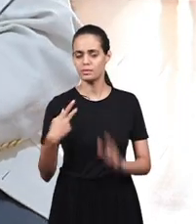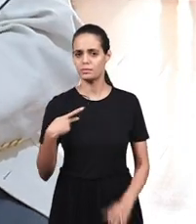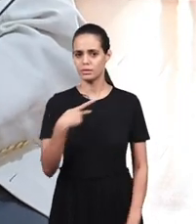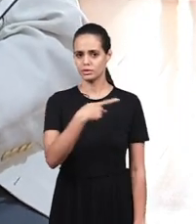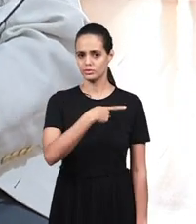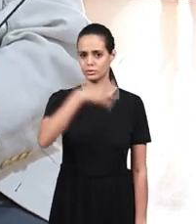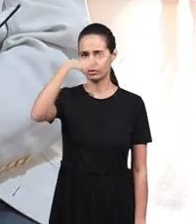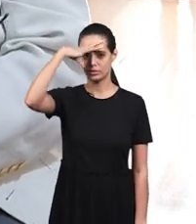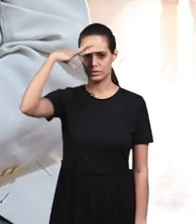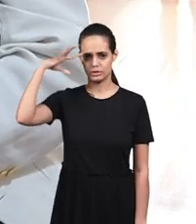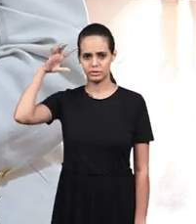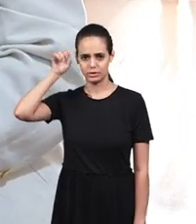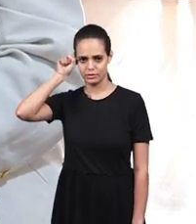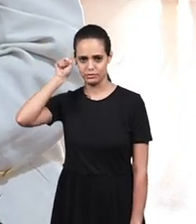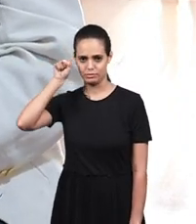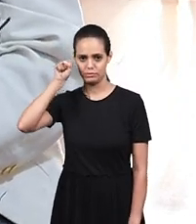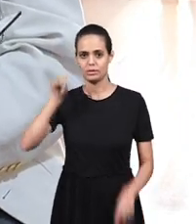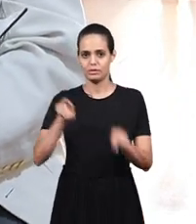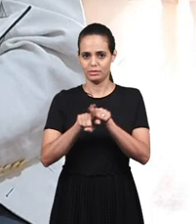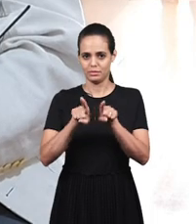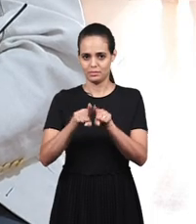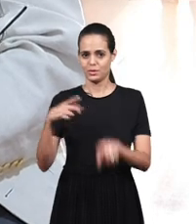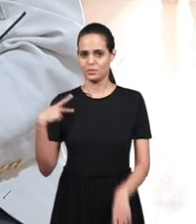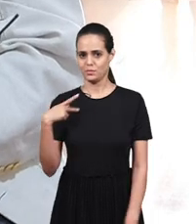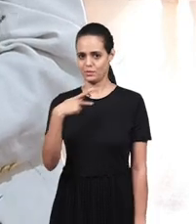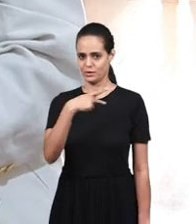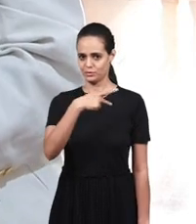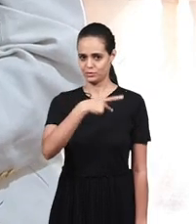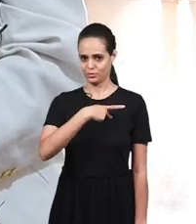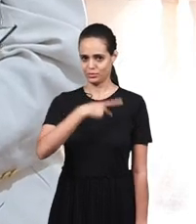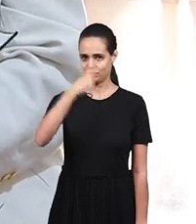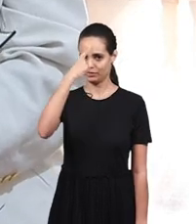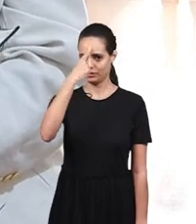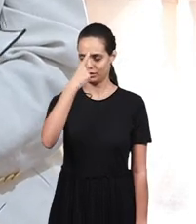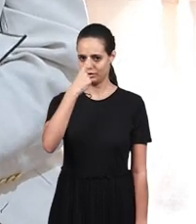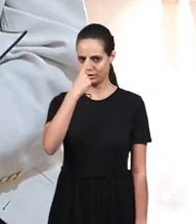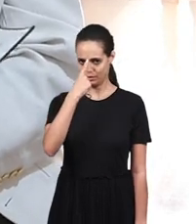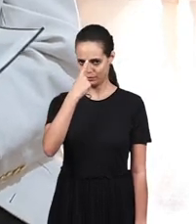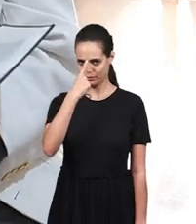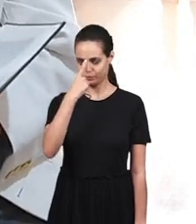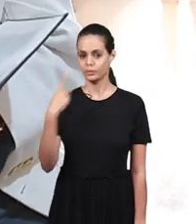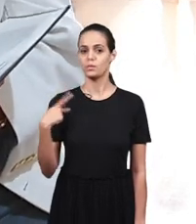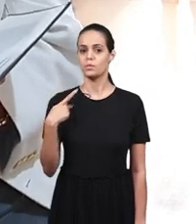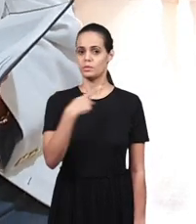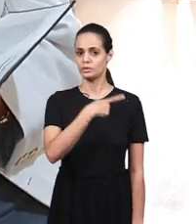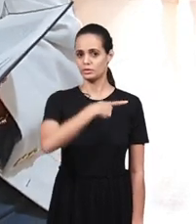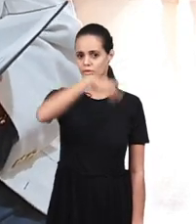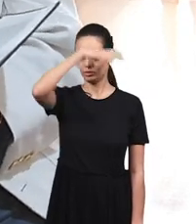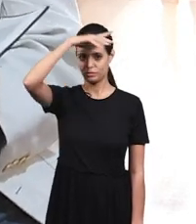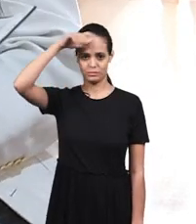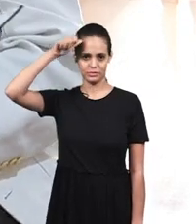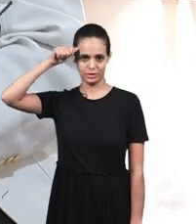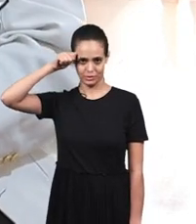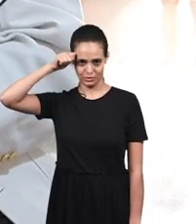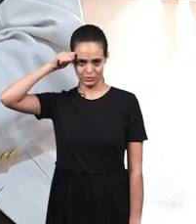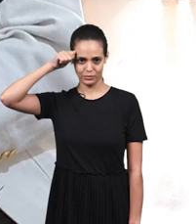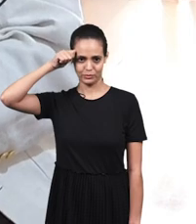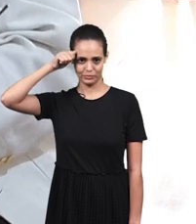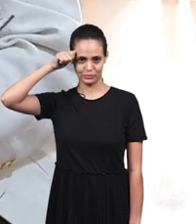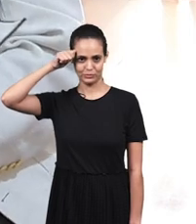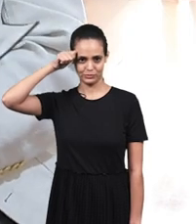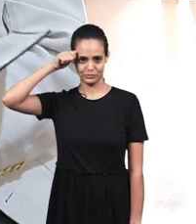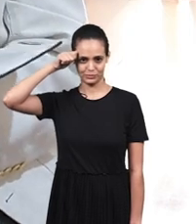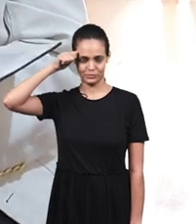Сержу, Даниил, Морейра, мы услышали уже слово пастора